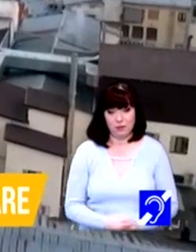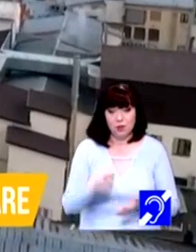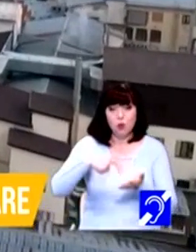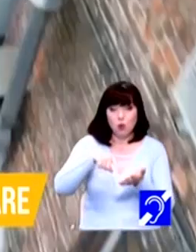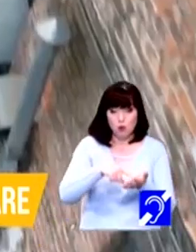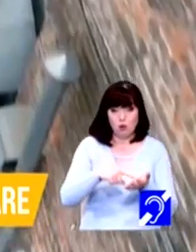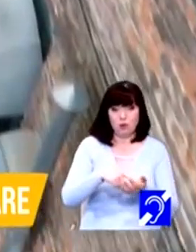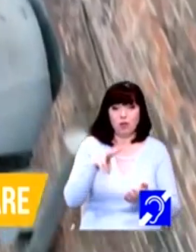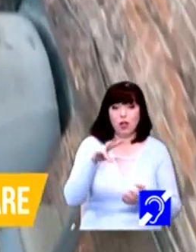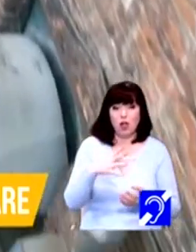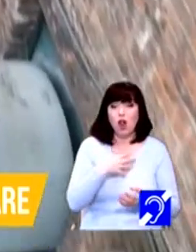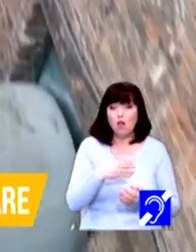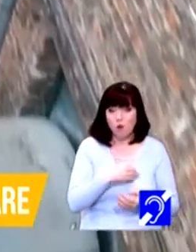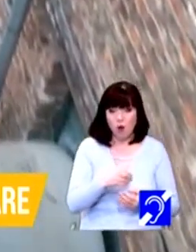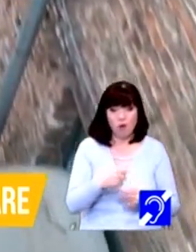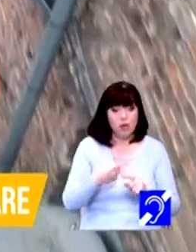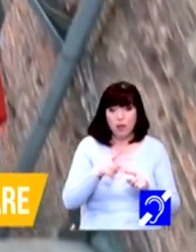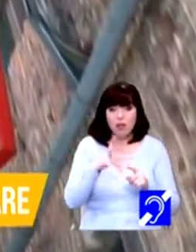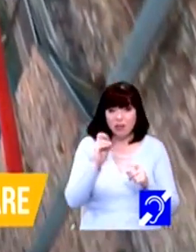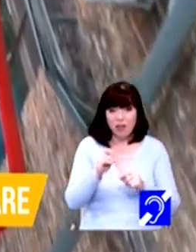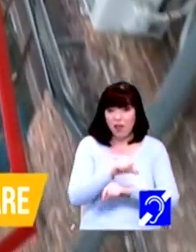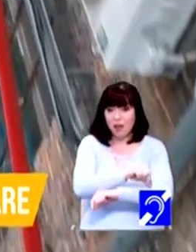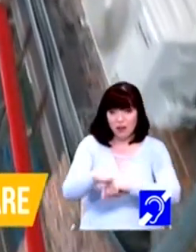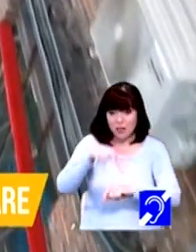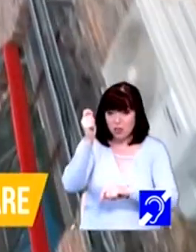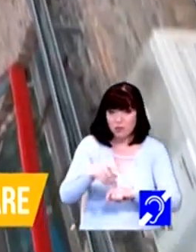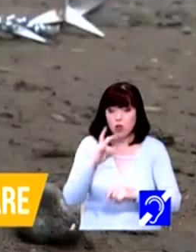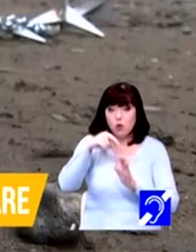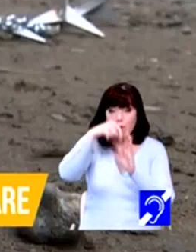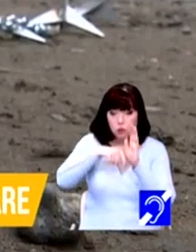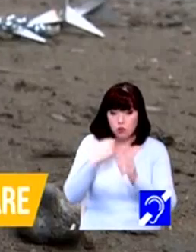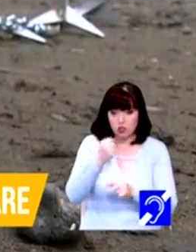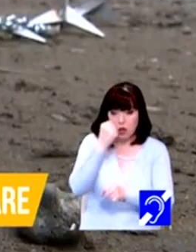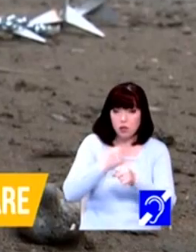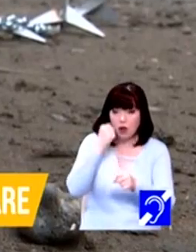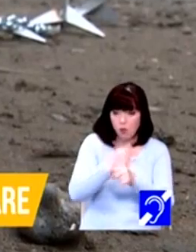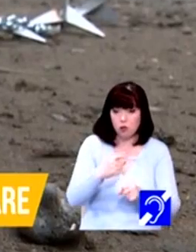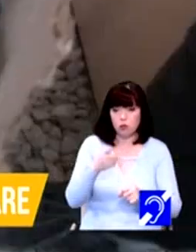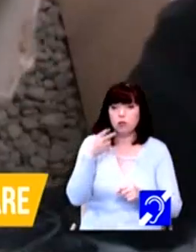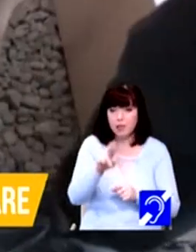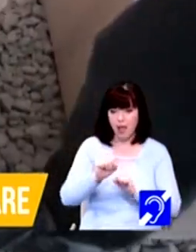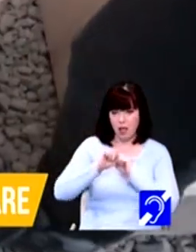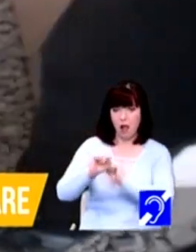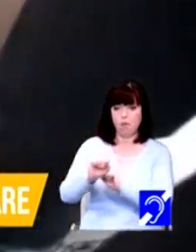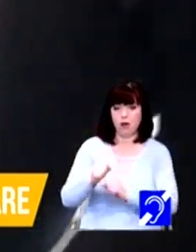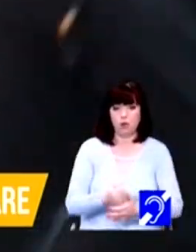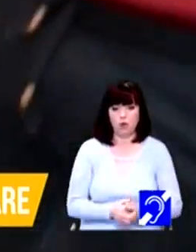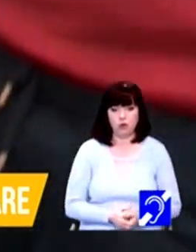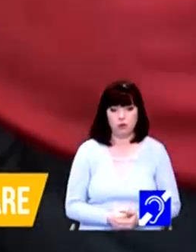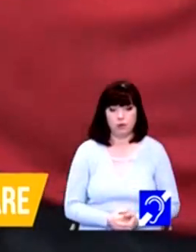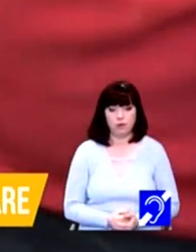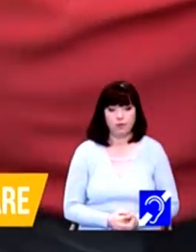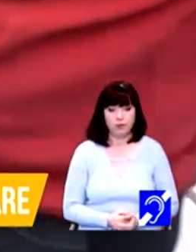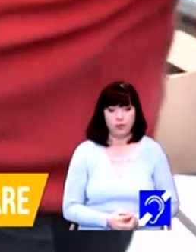Orașul Lviv din vestul Ucrainei nu este pe linia frontului, dar industria locală lucrează acum pentru apărare. This is also for the block